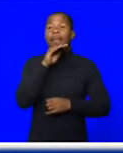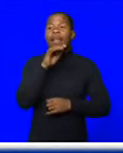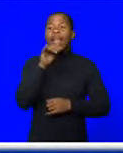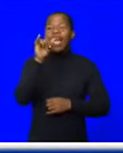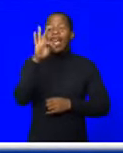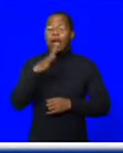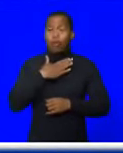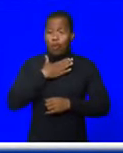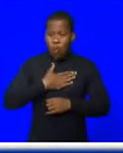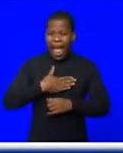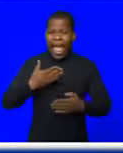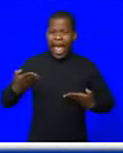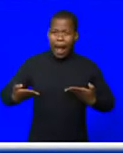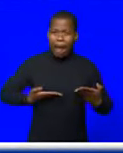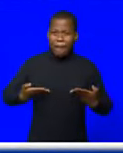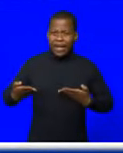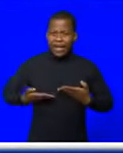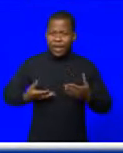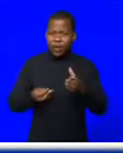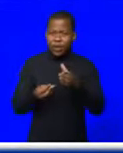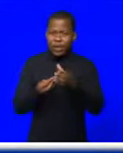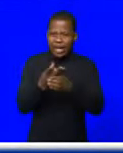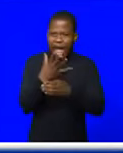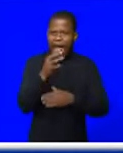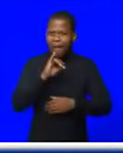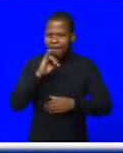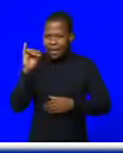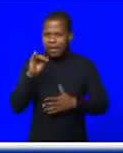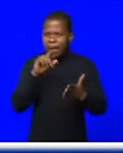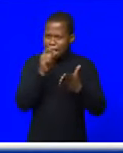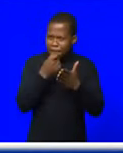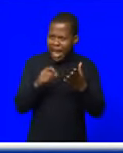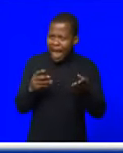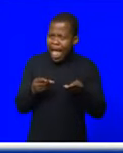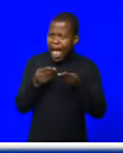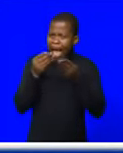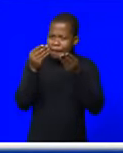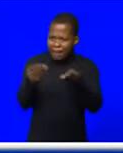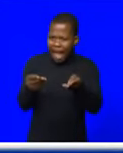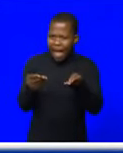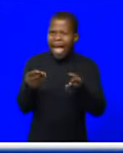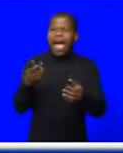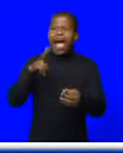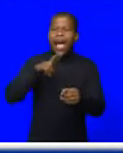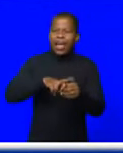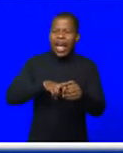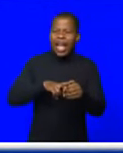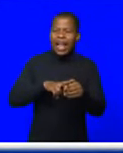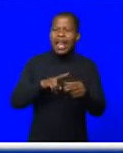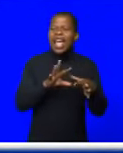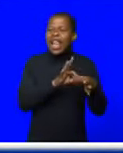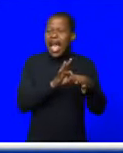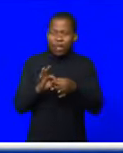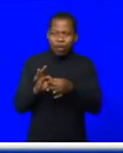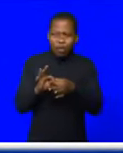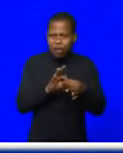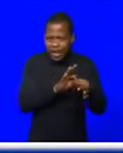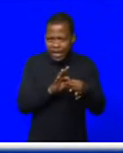kwenta leyo bhizinisi ufuna ukuthi u-apply ku-regulator bese bangi-regulator futhi lo